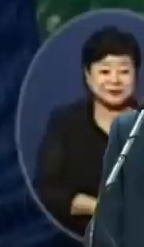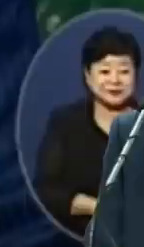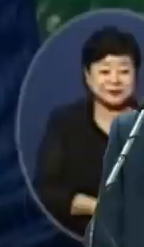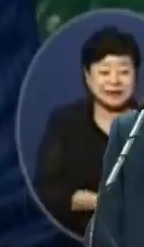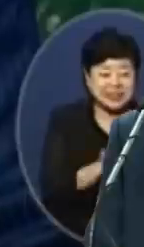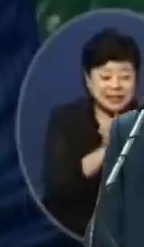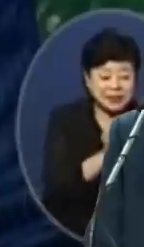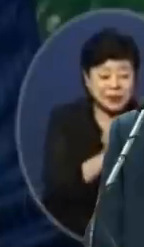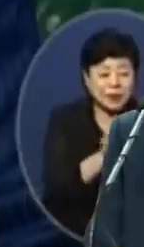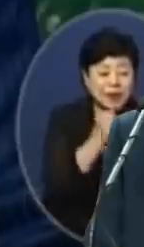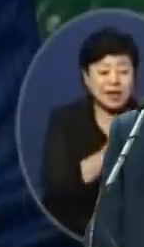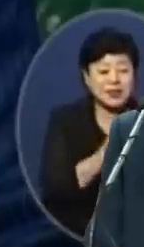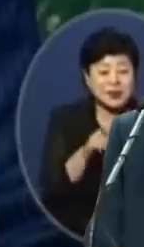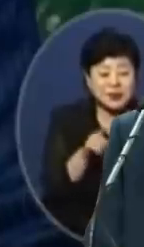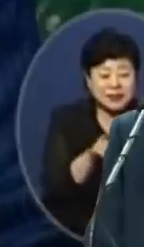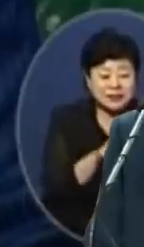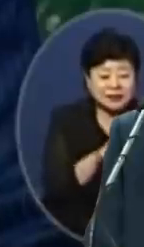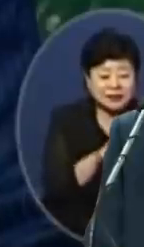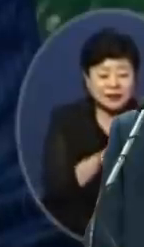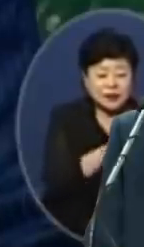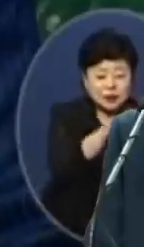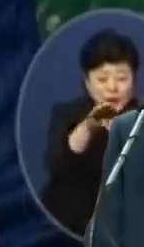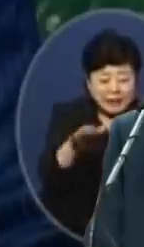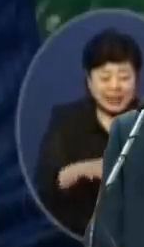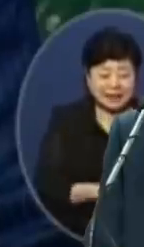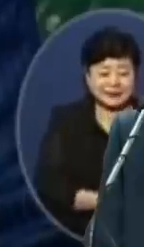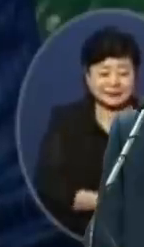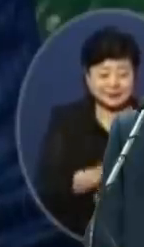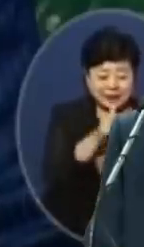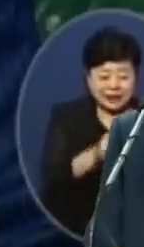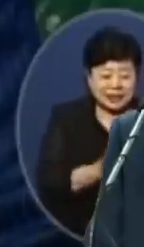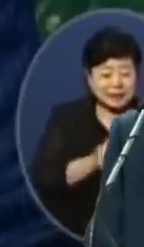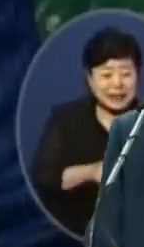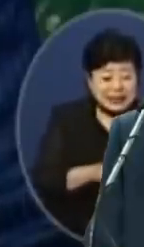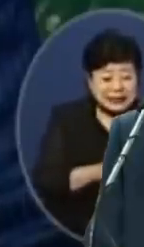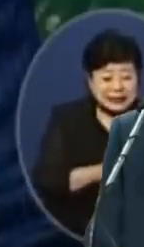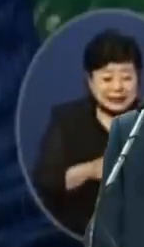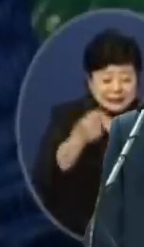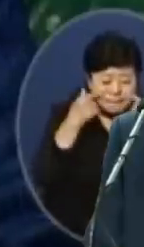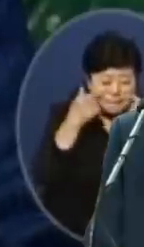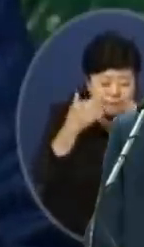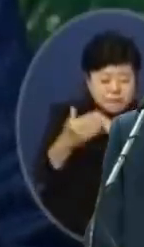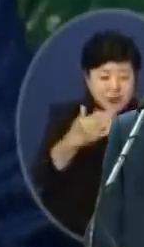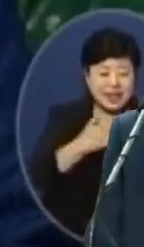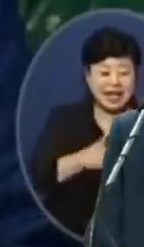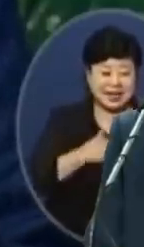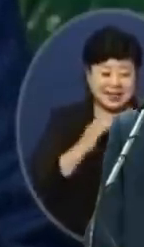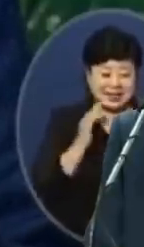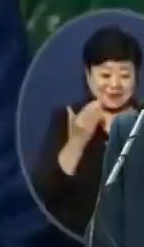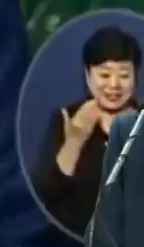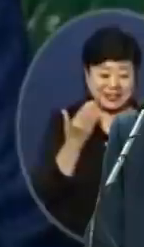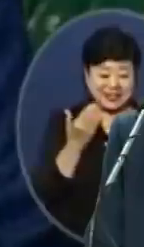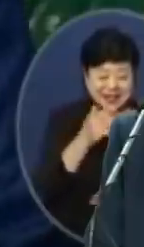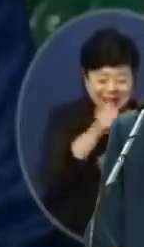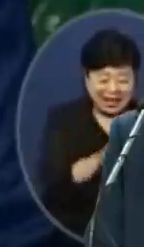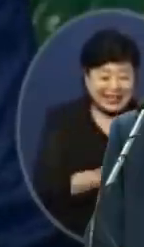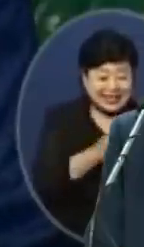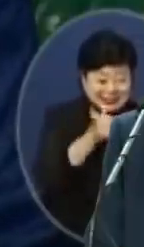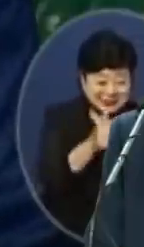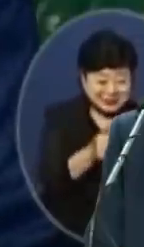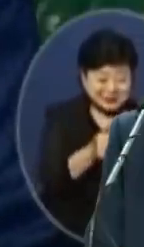이런 기도를 하기 위해서는 우리가 하나님의 뜻을 분명히 알아야 합니다.